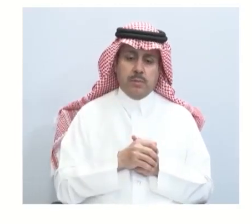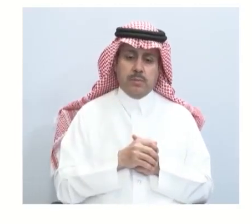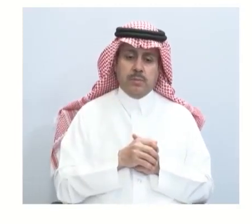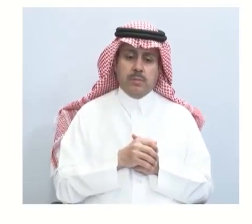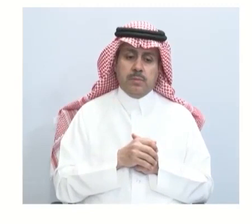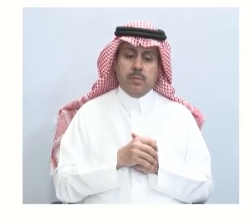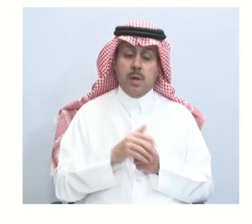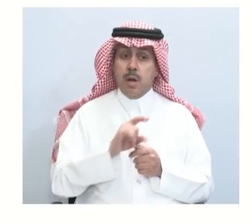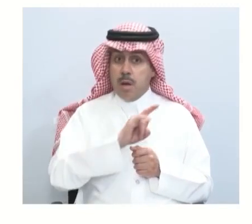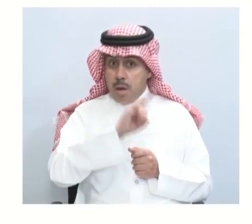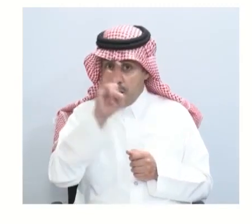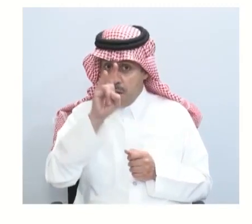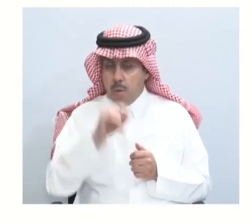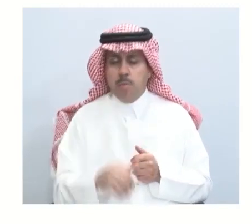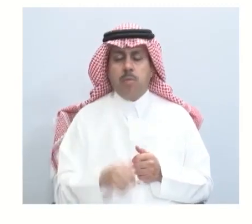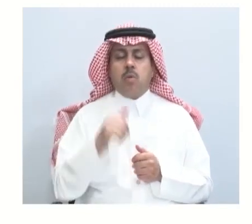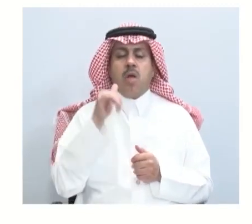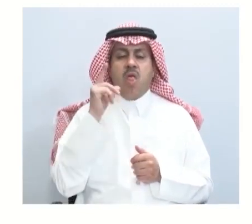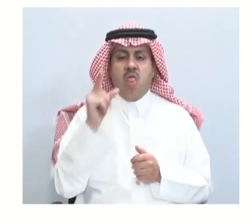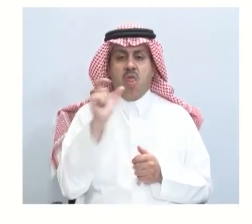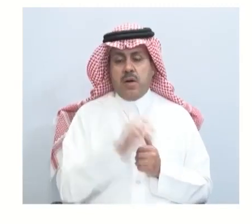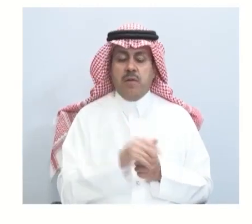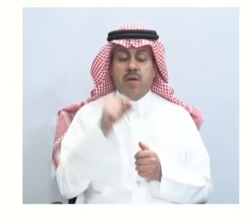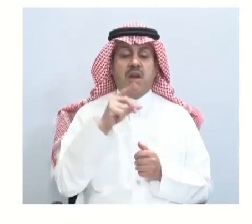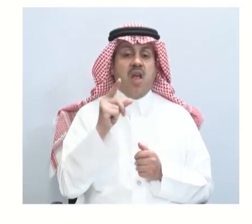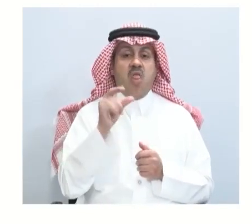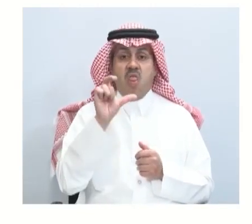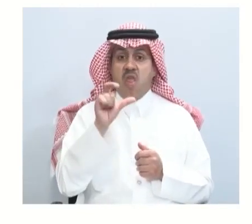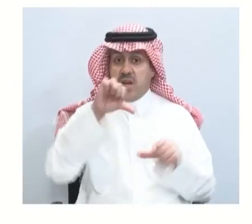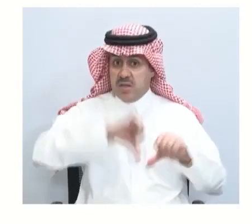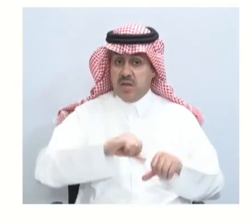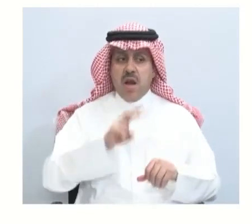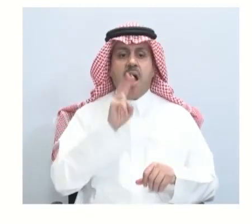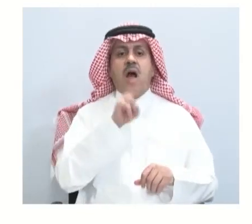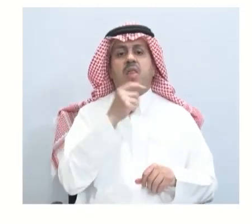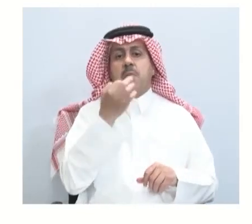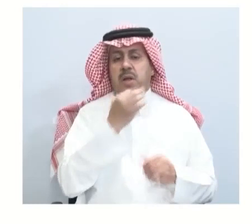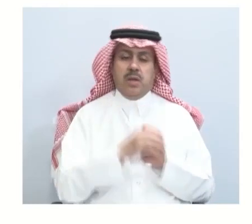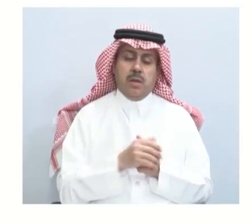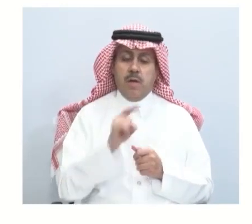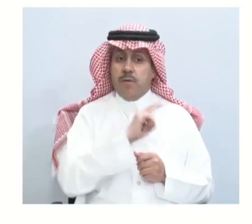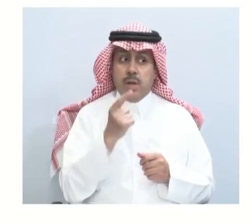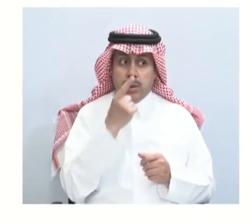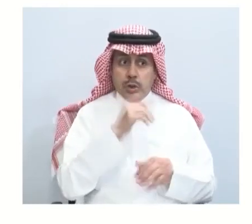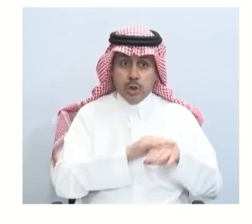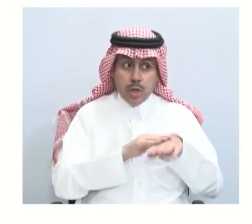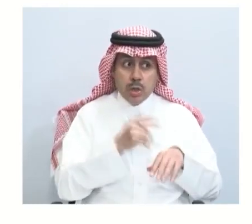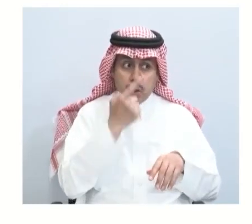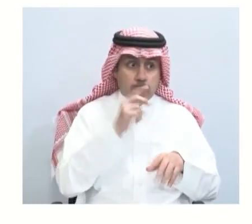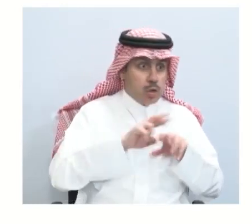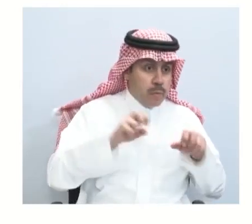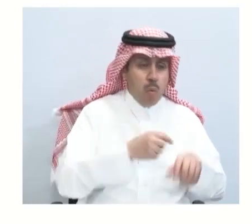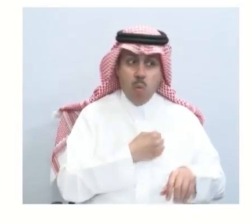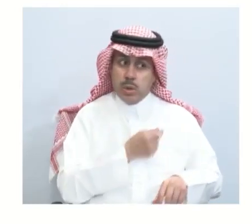وسلم اياكم والظن فان الظن اكذب الحديث ولا تحسسوا ولا تجسسوا ولا